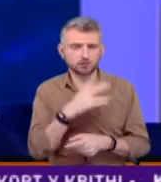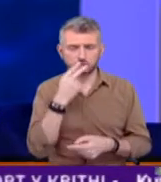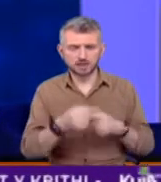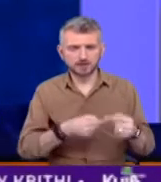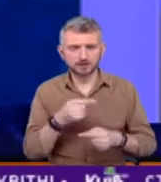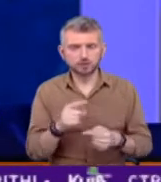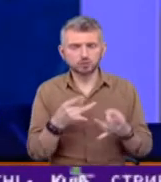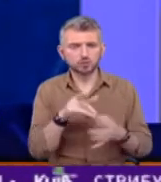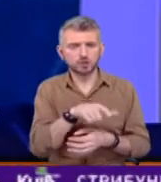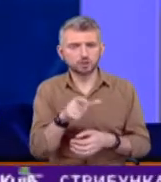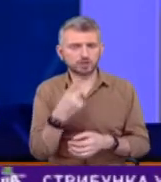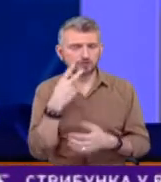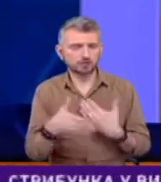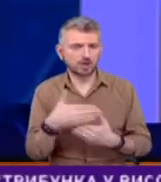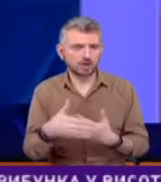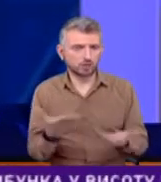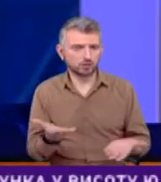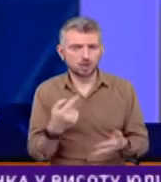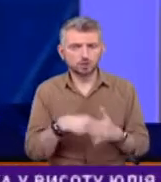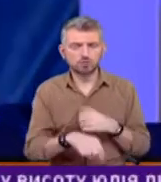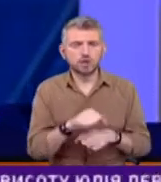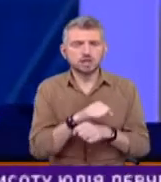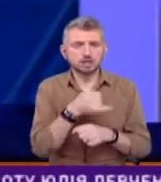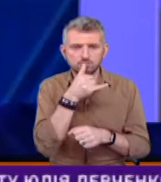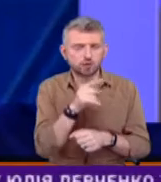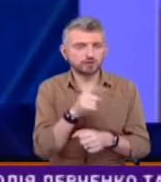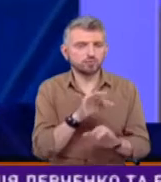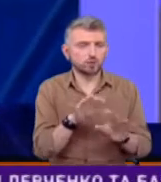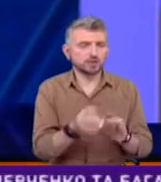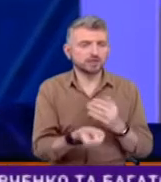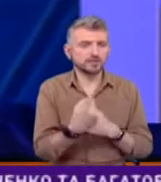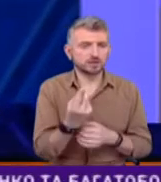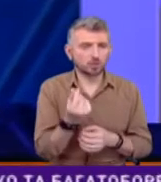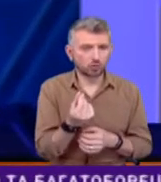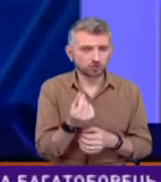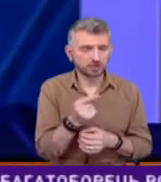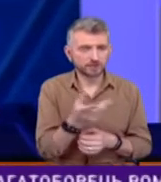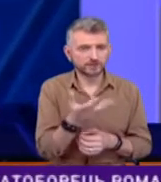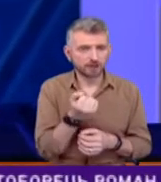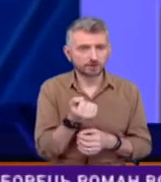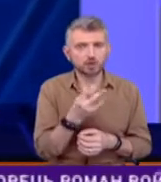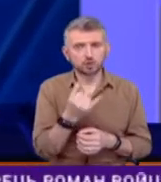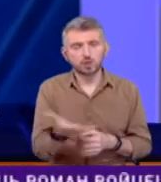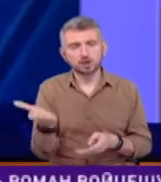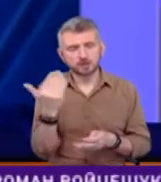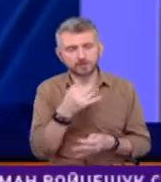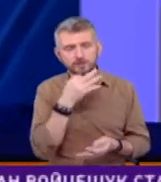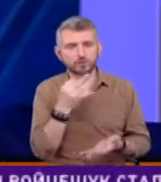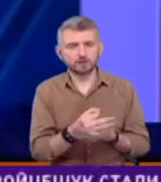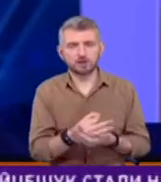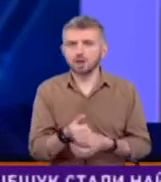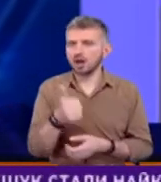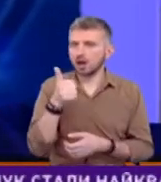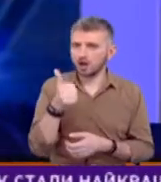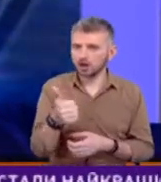що простих людей завжди карають. Тобто не може він пояснити, звідки ці гроші ти взяв. Ну, давай відповідай. Хорошо,